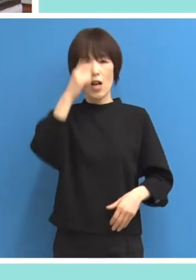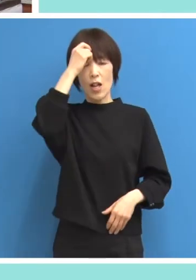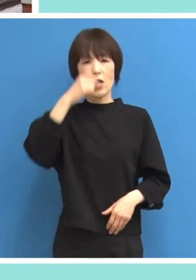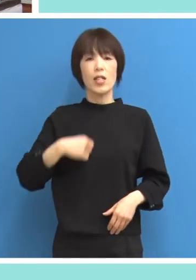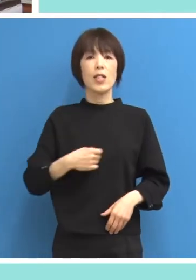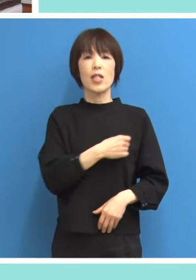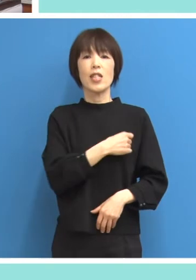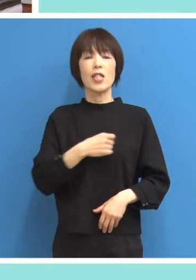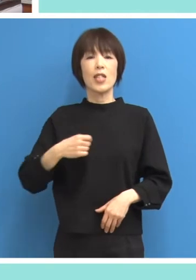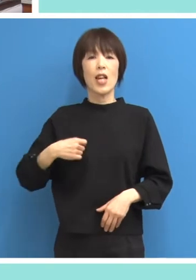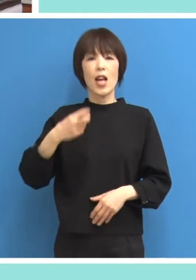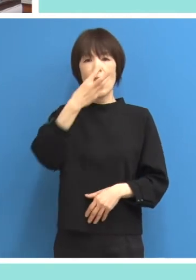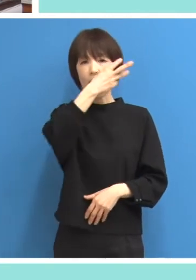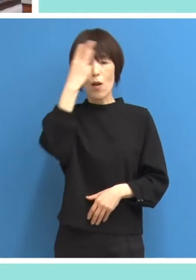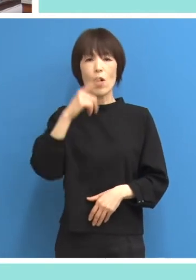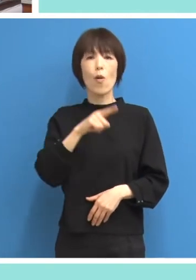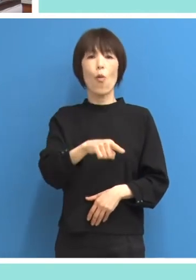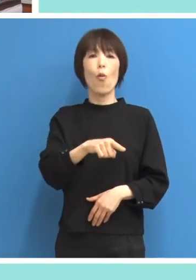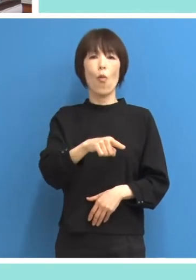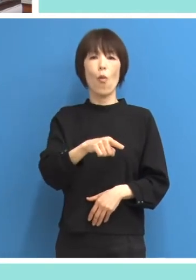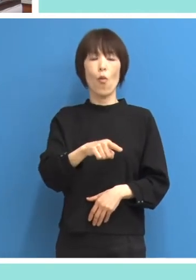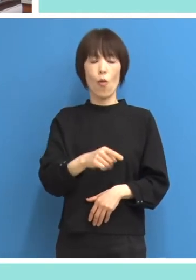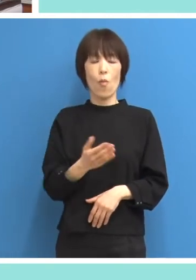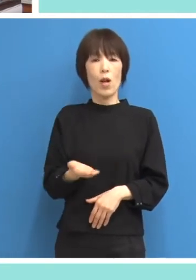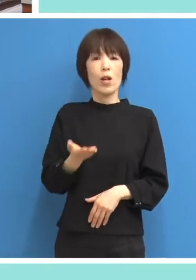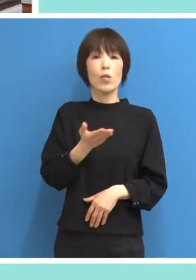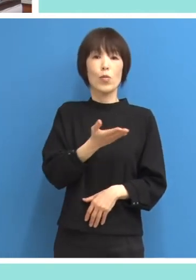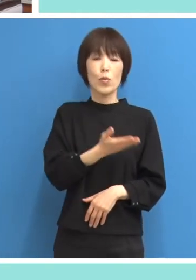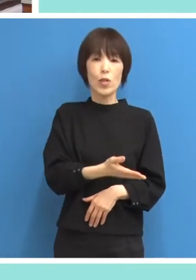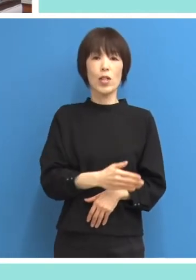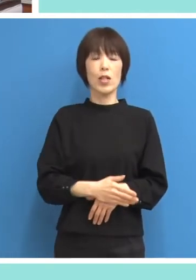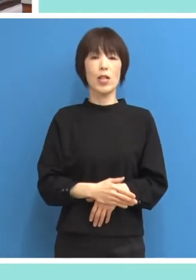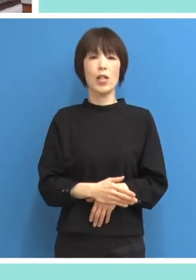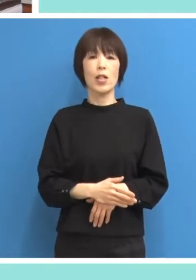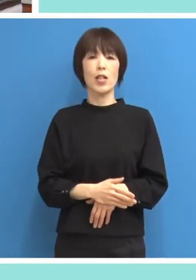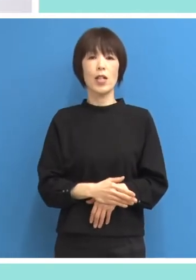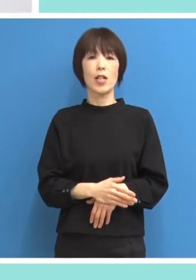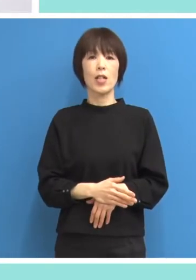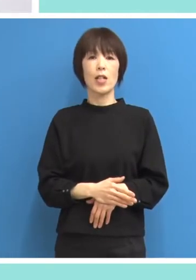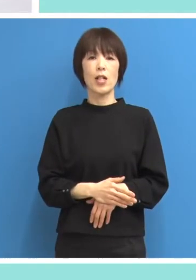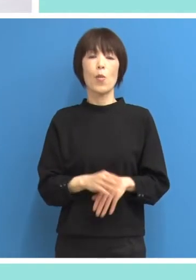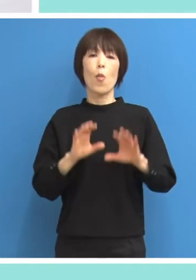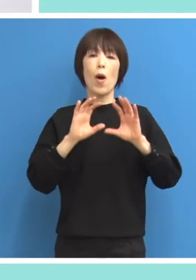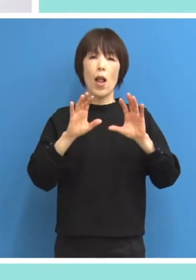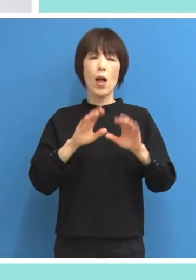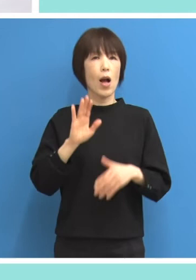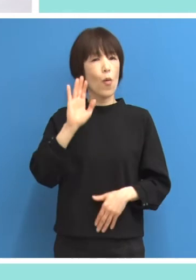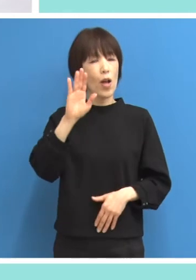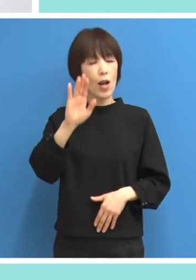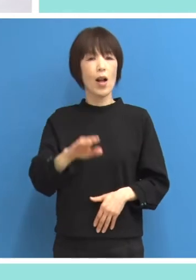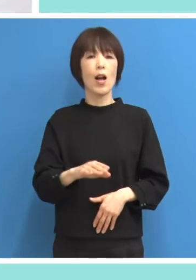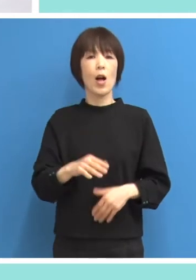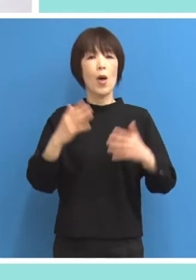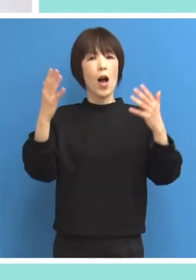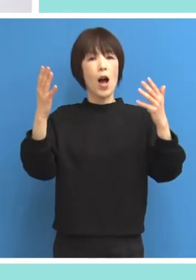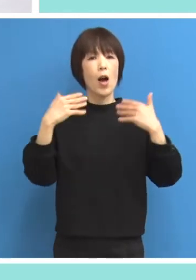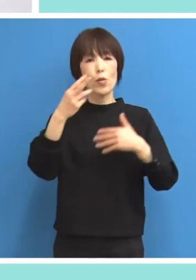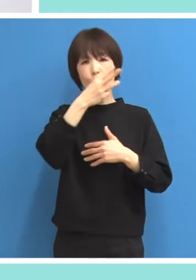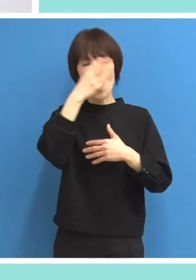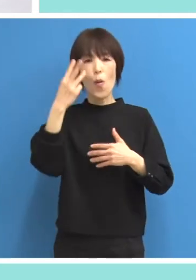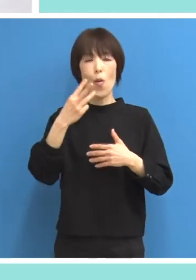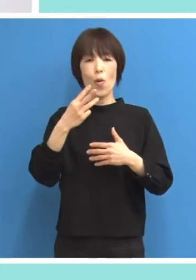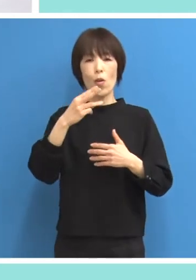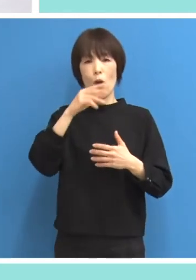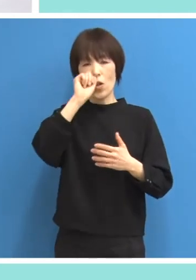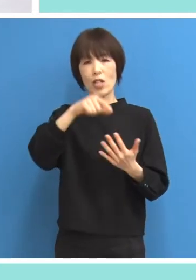院、ここにも大村の子たちがたくさんいます。そしてバレーボールは、まあ、今から春高バレーの予選